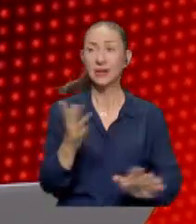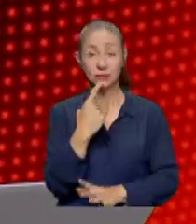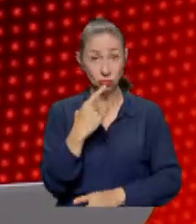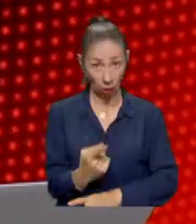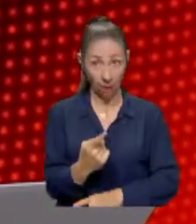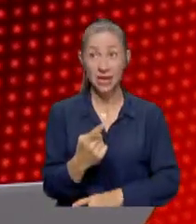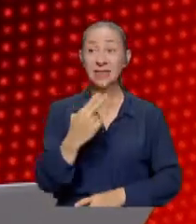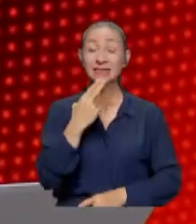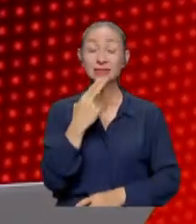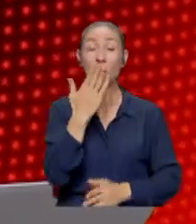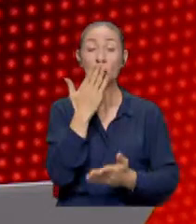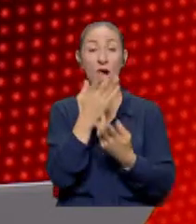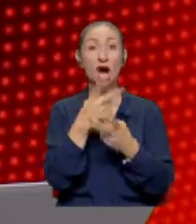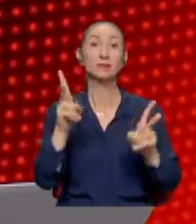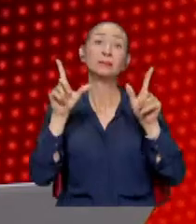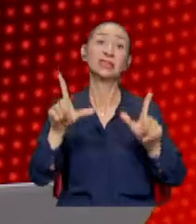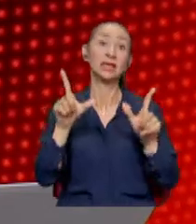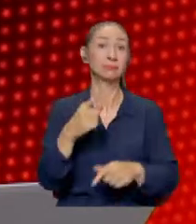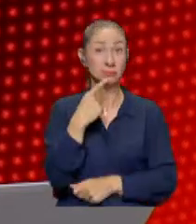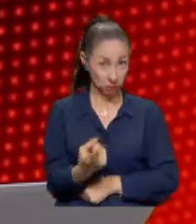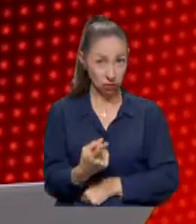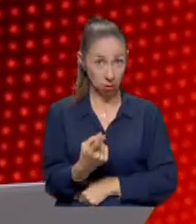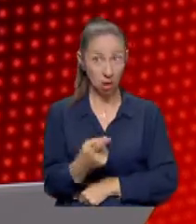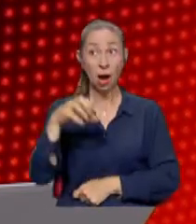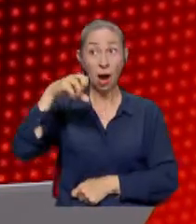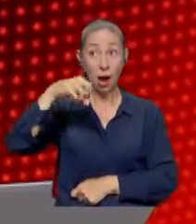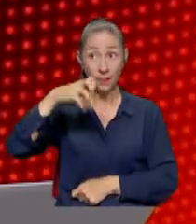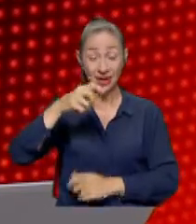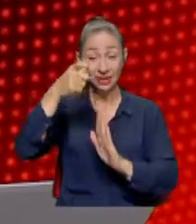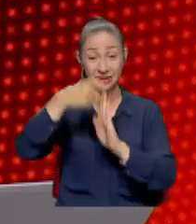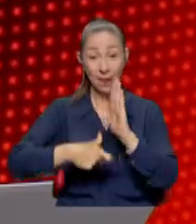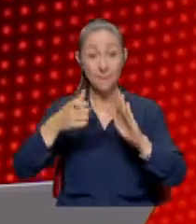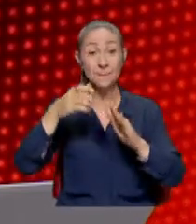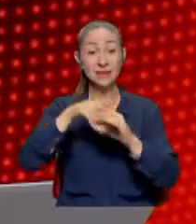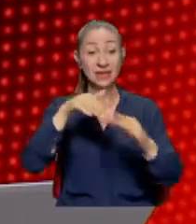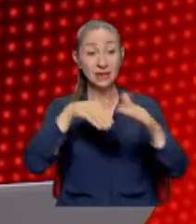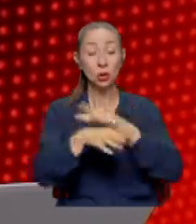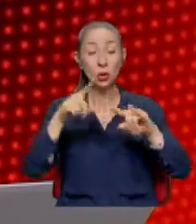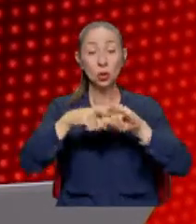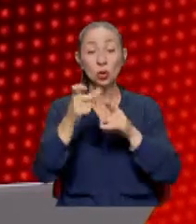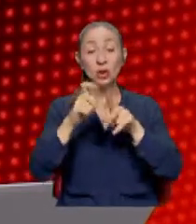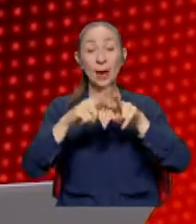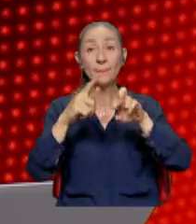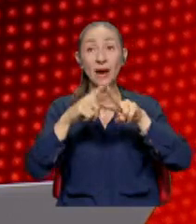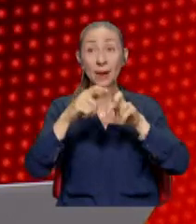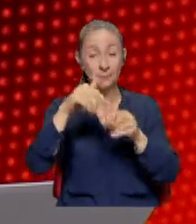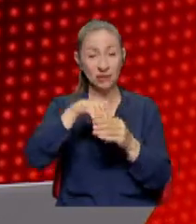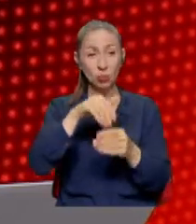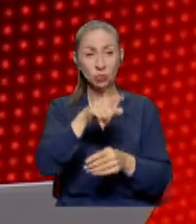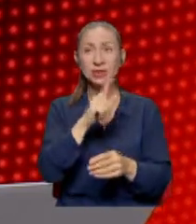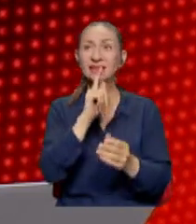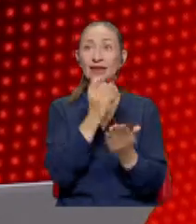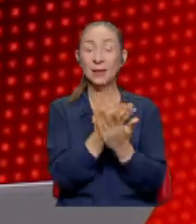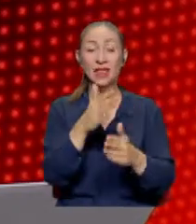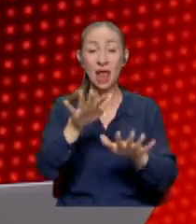söyleyip kız okulları açabilmeliyiz demişti. AK Parti listelerinden meclise giren Hüdapar milletvekili bu talebi